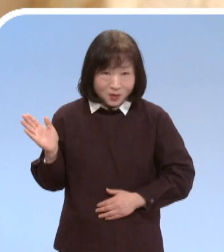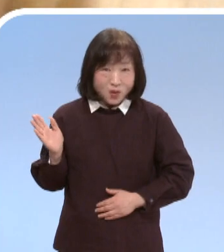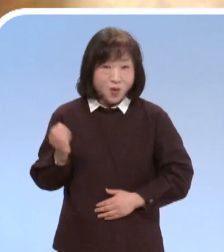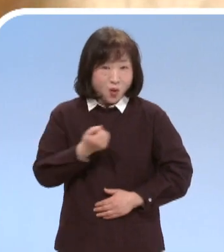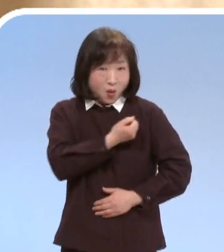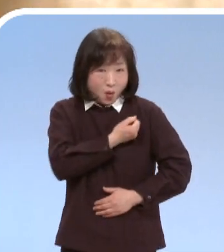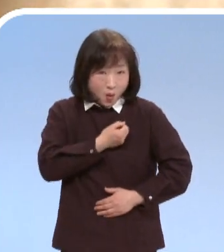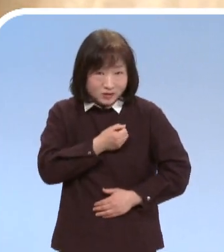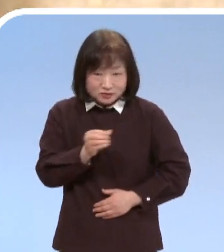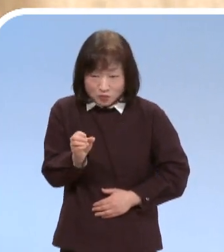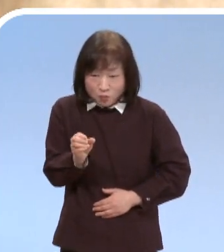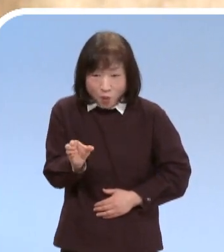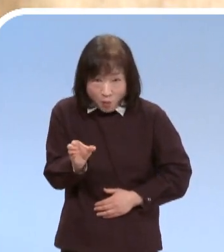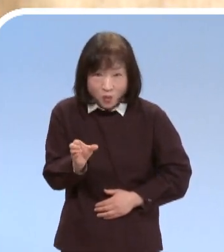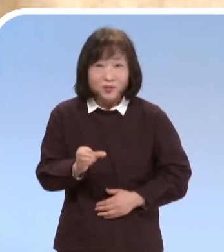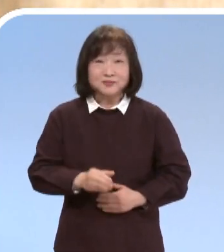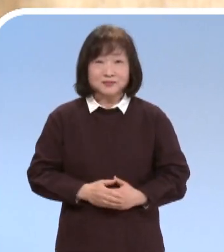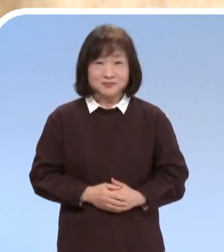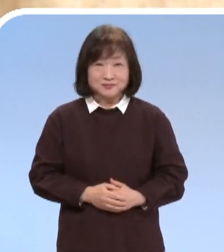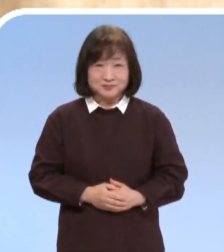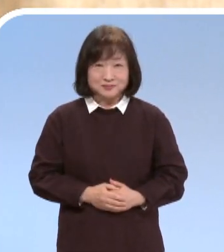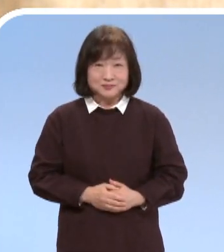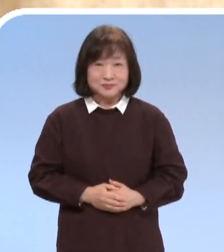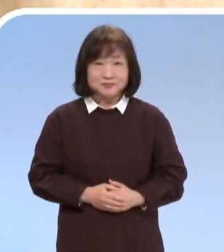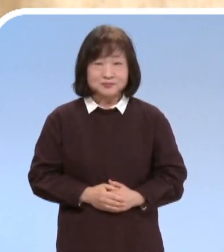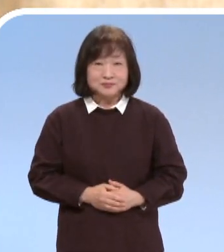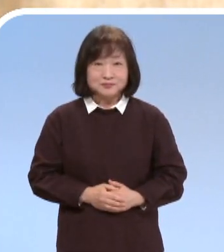、この肉の厚さ。